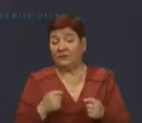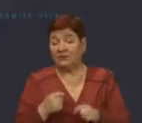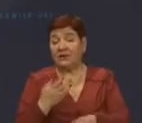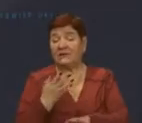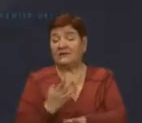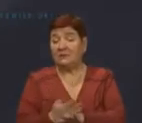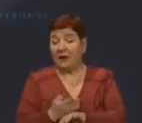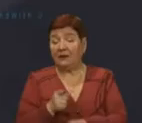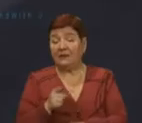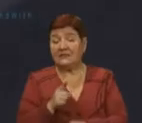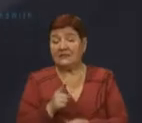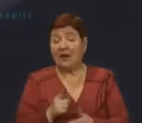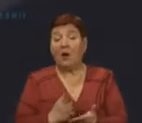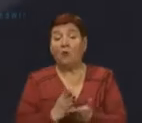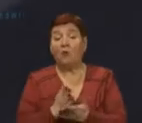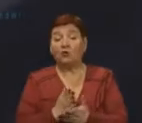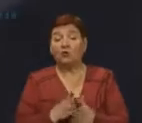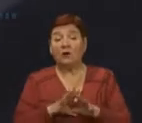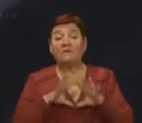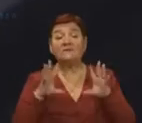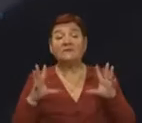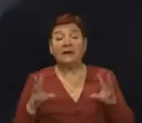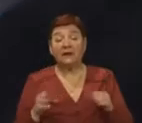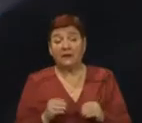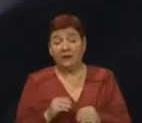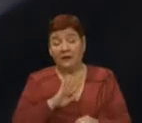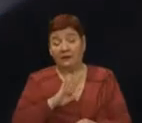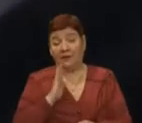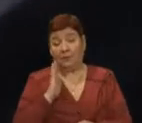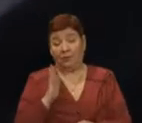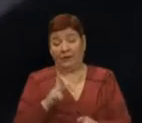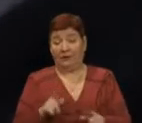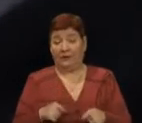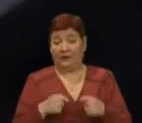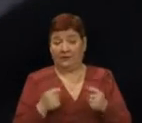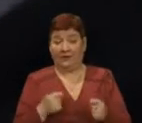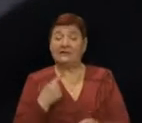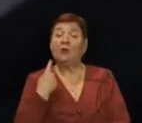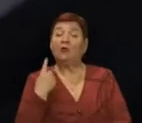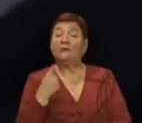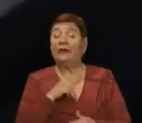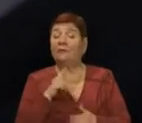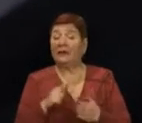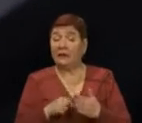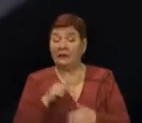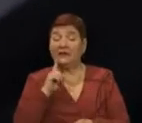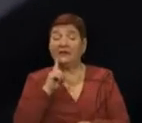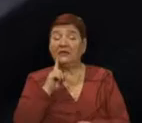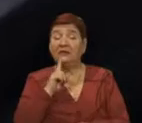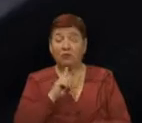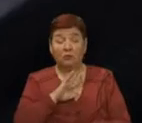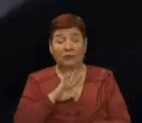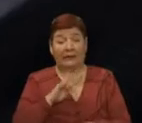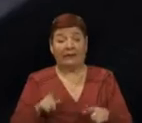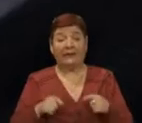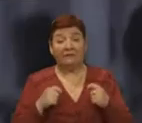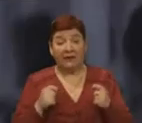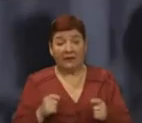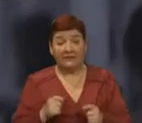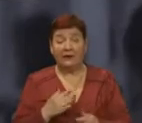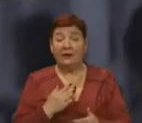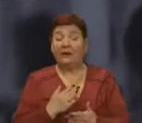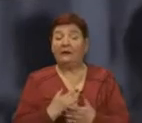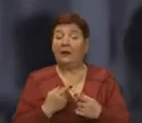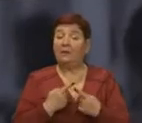фінансового ресурсу, і ця послуга взагалі не буде надаватися. Одне питання, коли вона тимчасово не надавалася, є